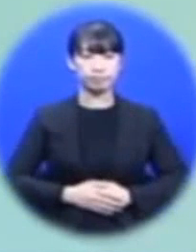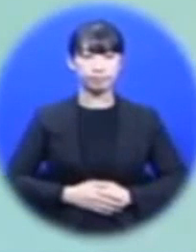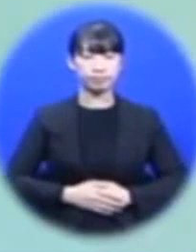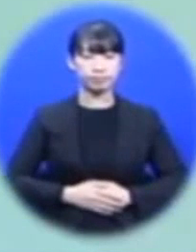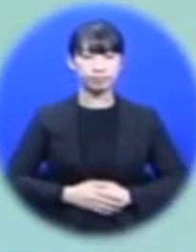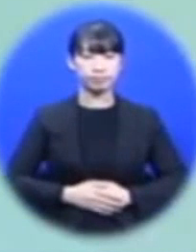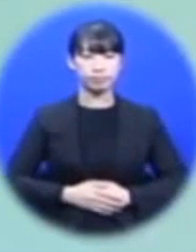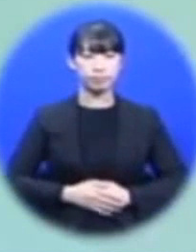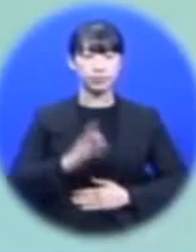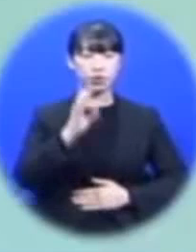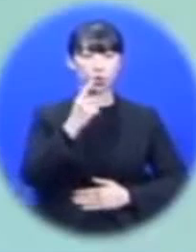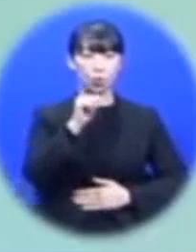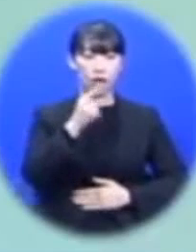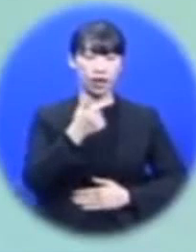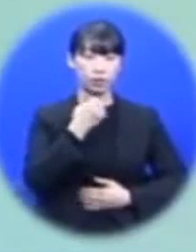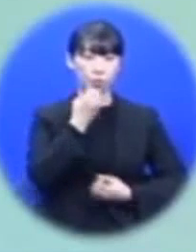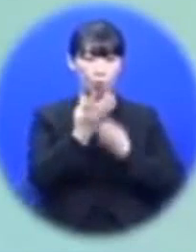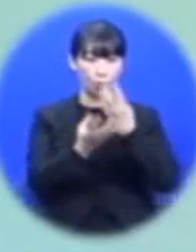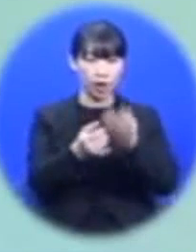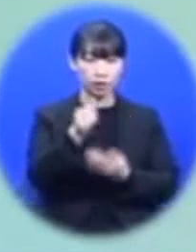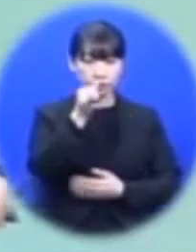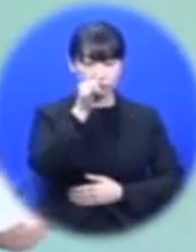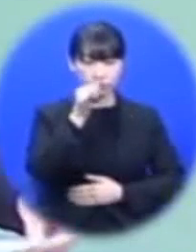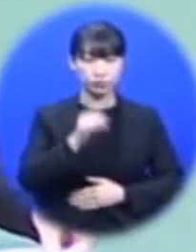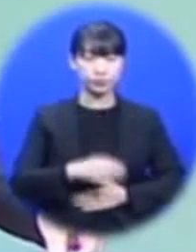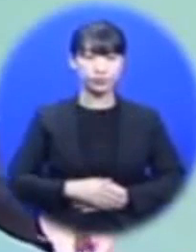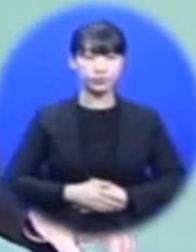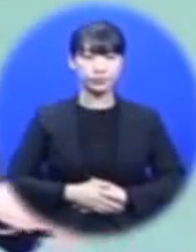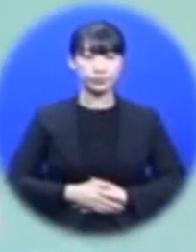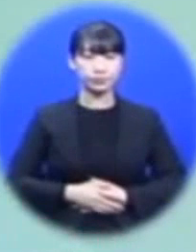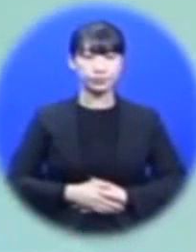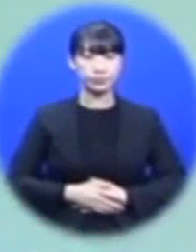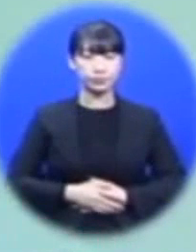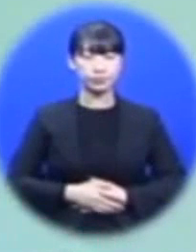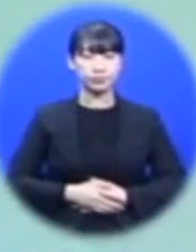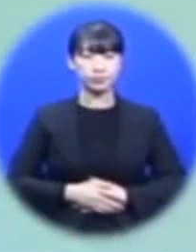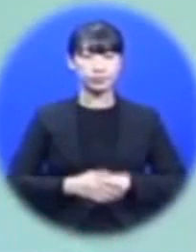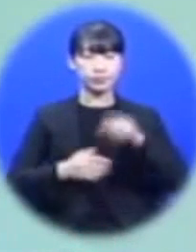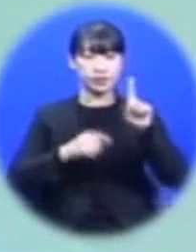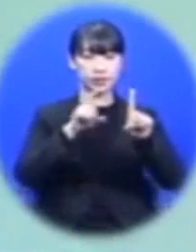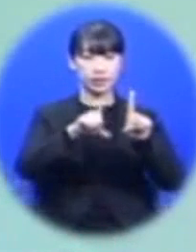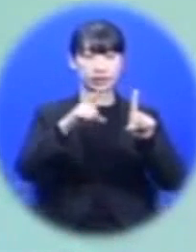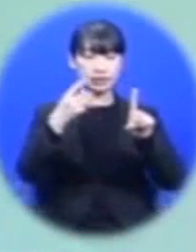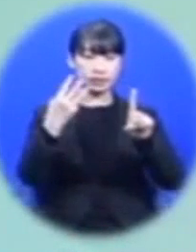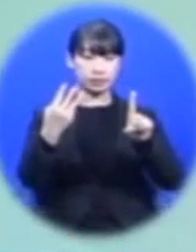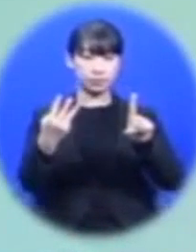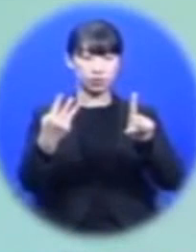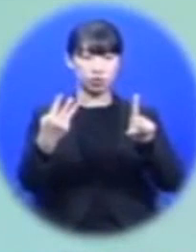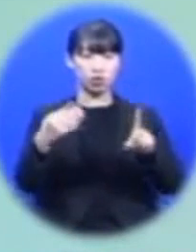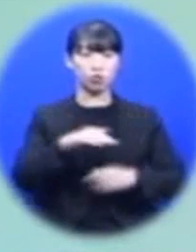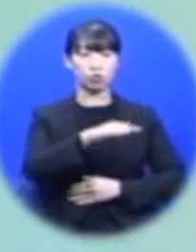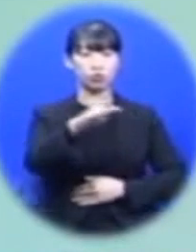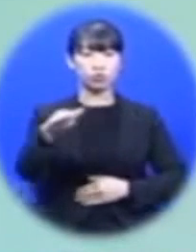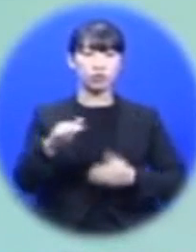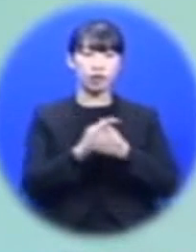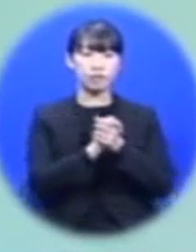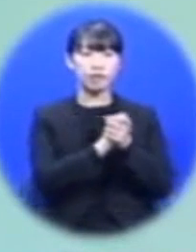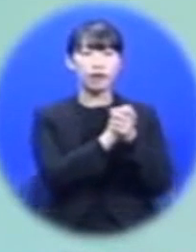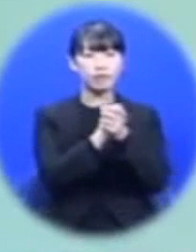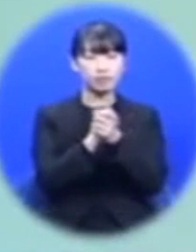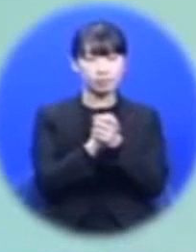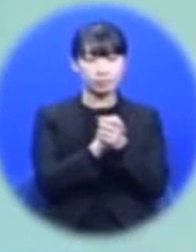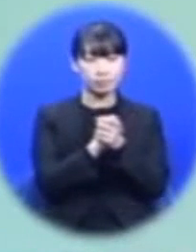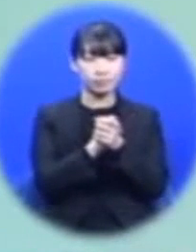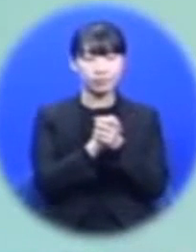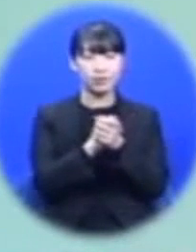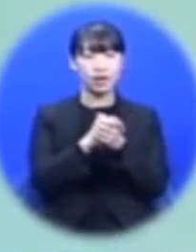요한 사도가 고백했어요네 그가 요한일서 1장 3절에 우리의 사임은 아버지와 또 그의 아들